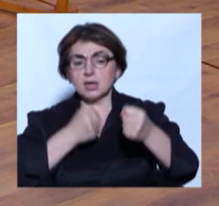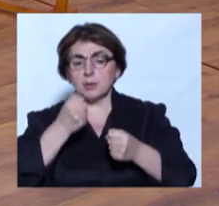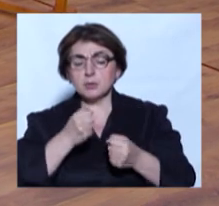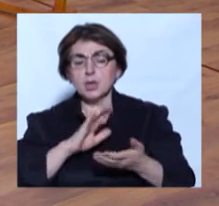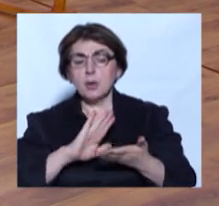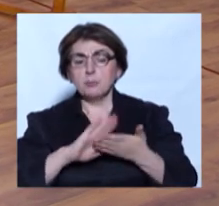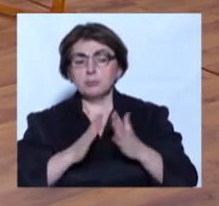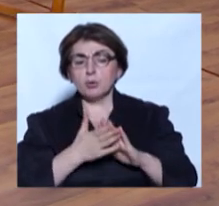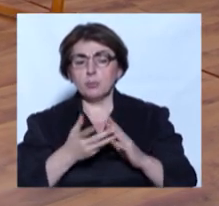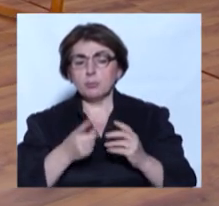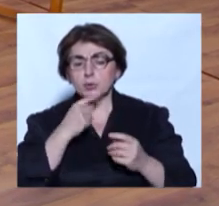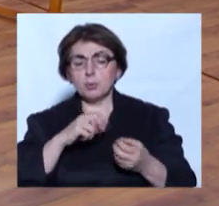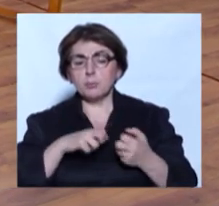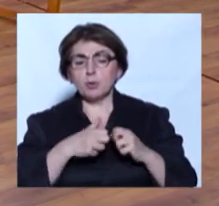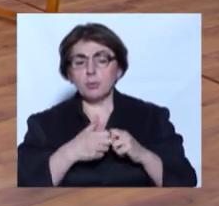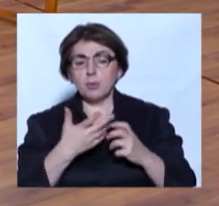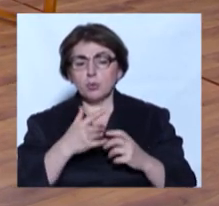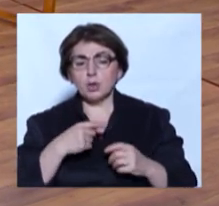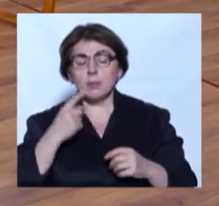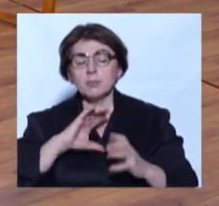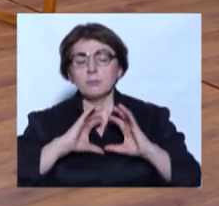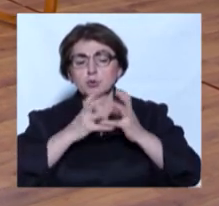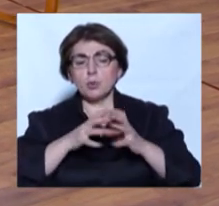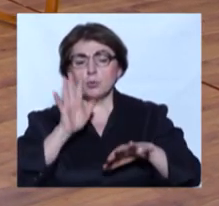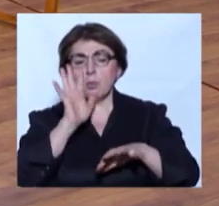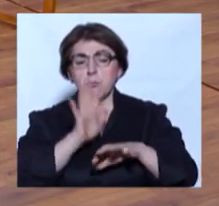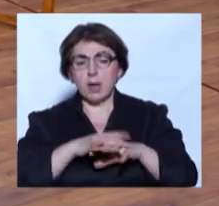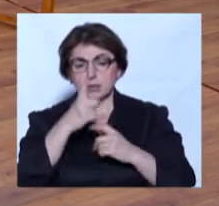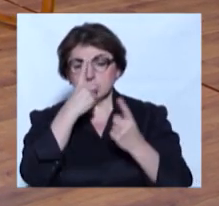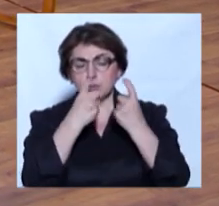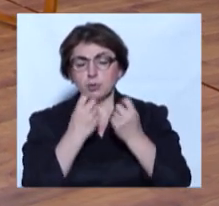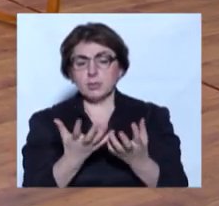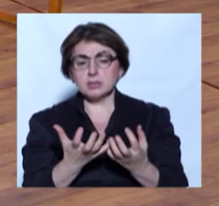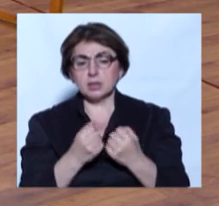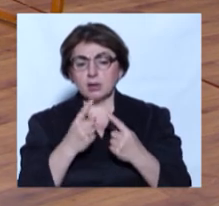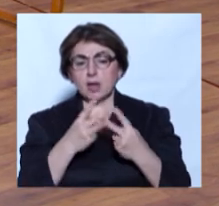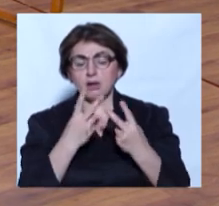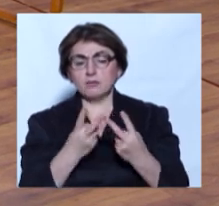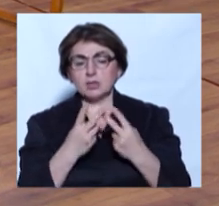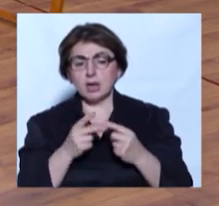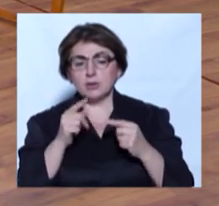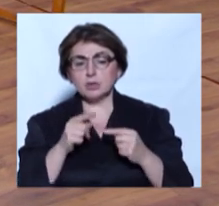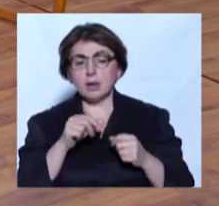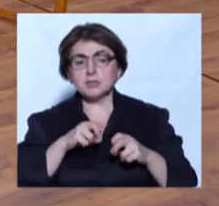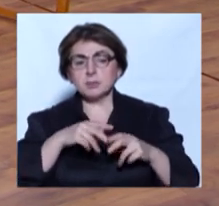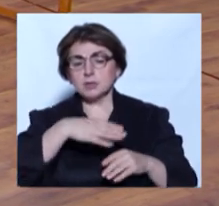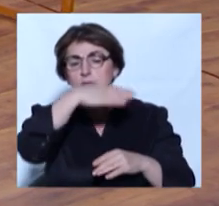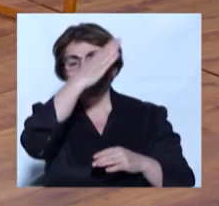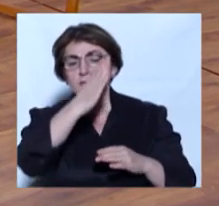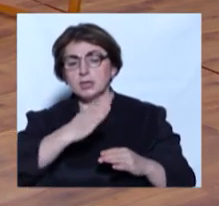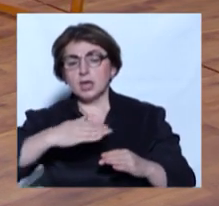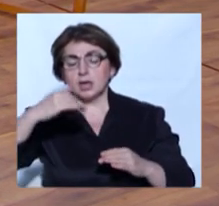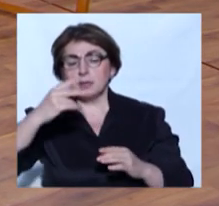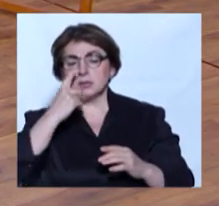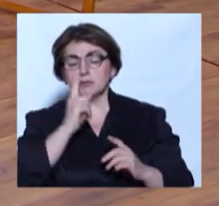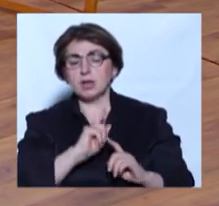მოსახლეობა, შეგვიძლია ისევ და ისევ მსოფლიო ბანკის მონაცემებს მიუმართოთ და სწორედ გამოჩნდება ამ ინტერაქციულ დიაგრამაზე შემდეგი